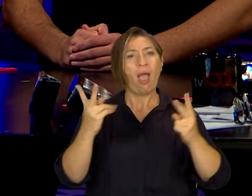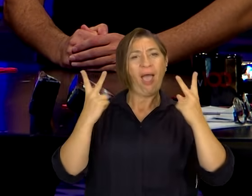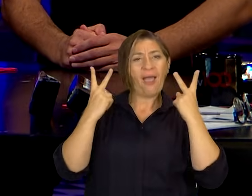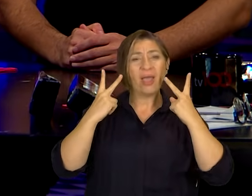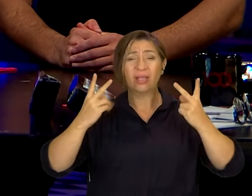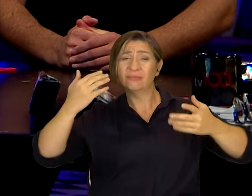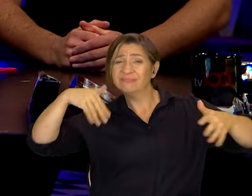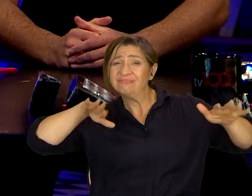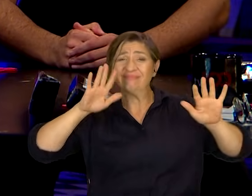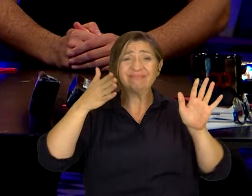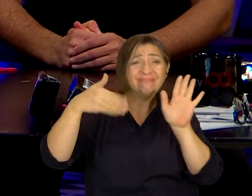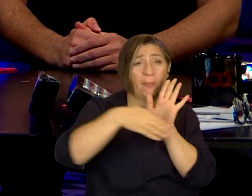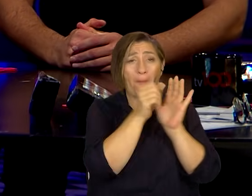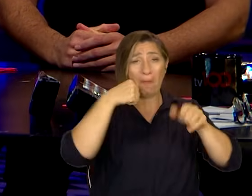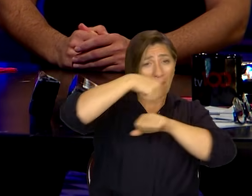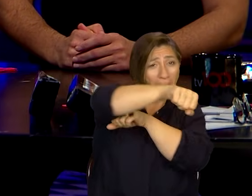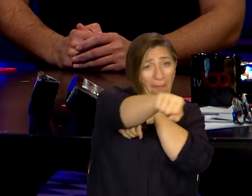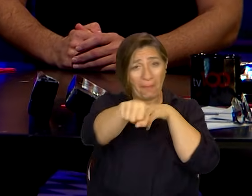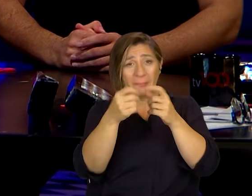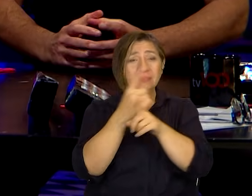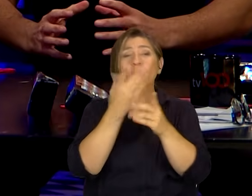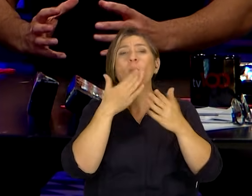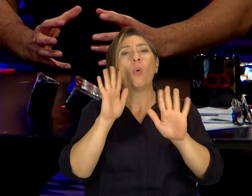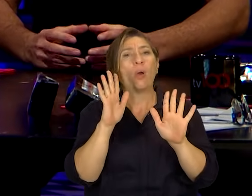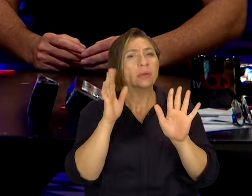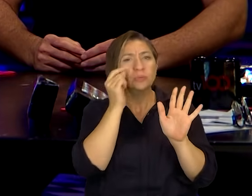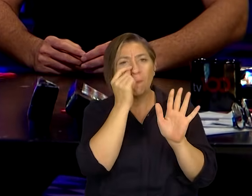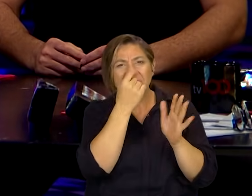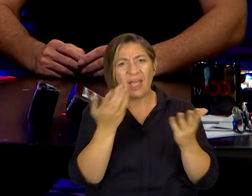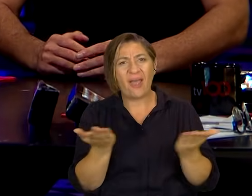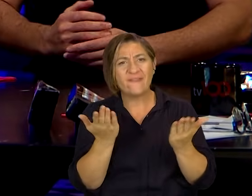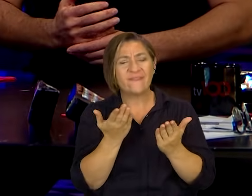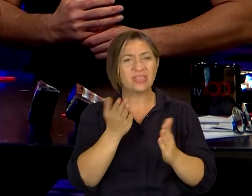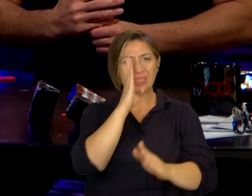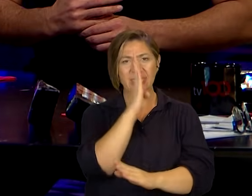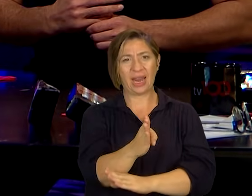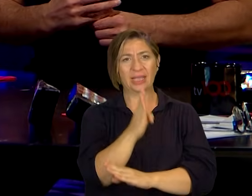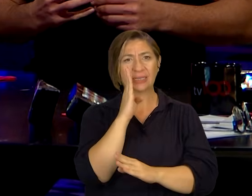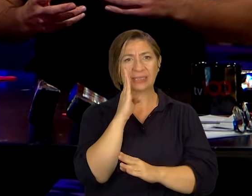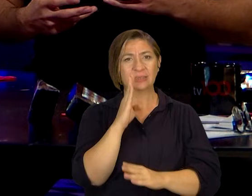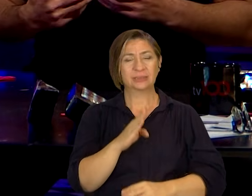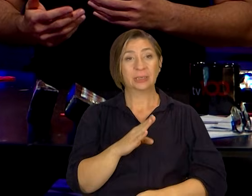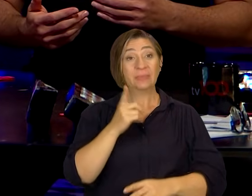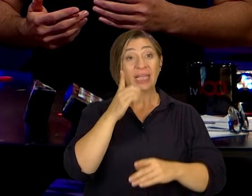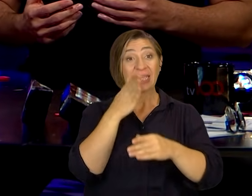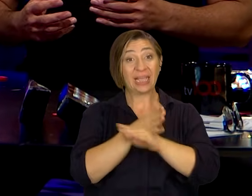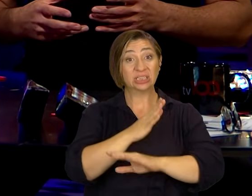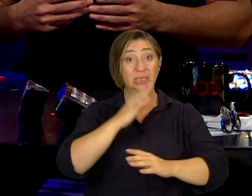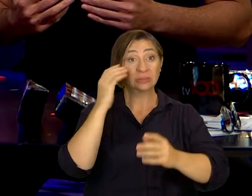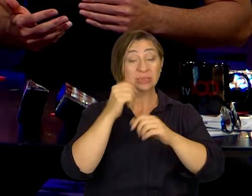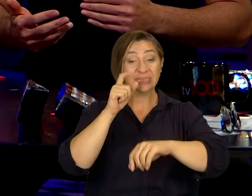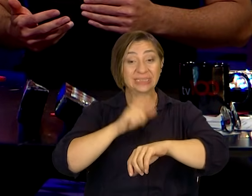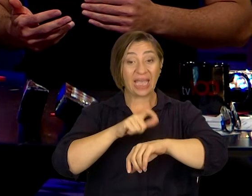havalı, cazip ama insanların uygulayamayacağı bir şey görmüyoruz. Uygulayabilecekleri bir şey görüyoruz. Okan Bey, gerçek bir dövüşte